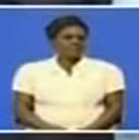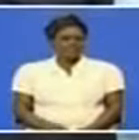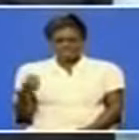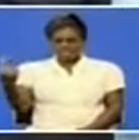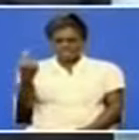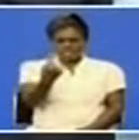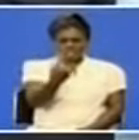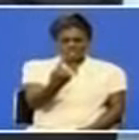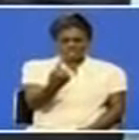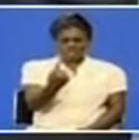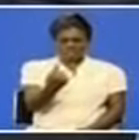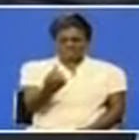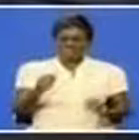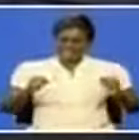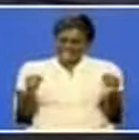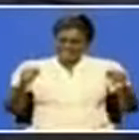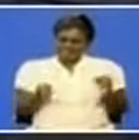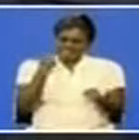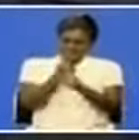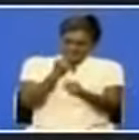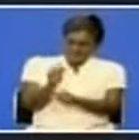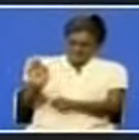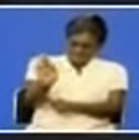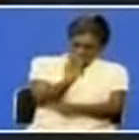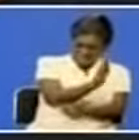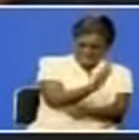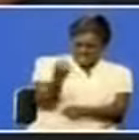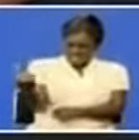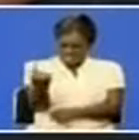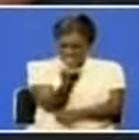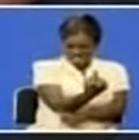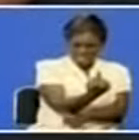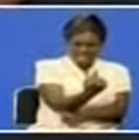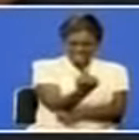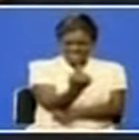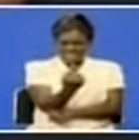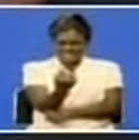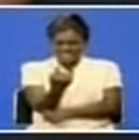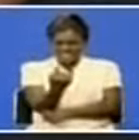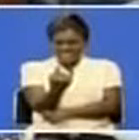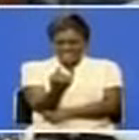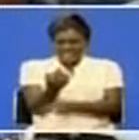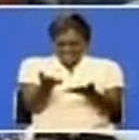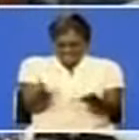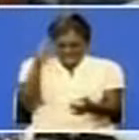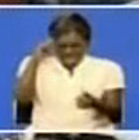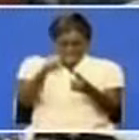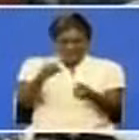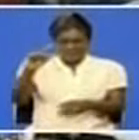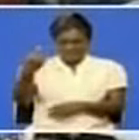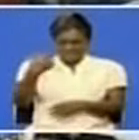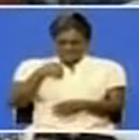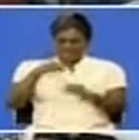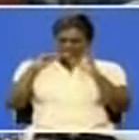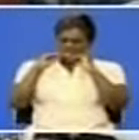Kila mmoja akionekana kufurahia kazi ya mikono yake, na kila mmoja ana sababu zake za kuwa hapa. Kwanza nilikuwa